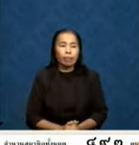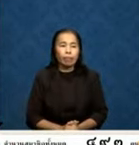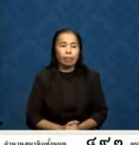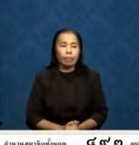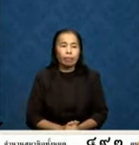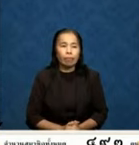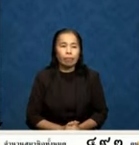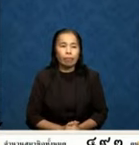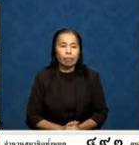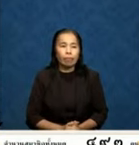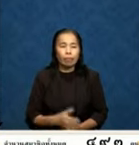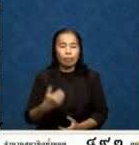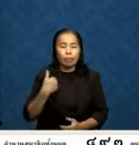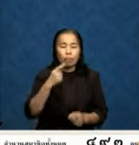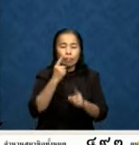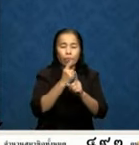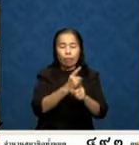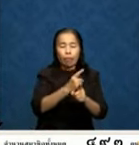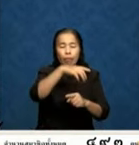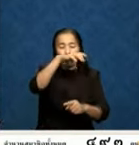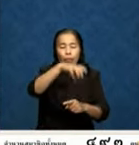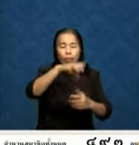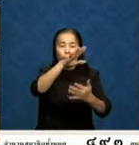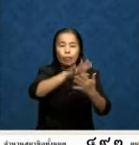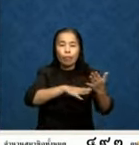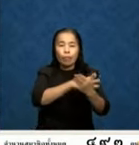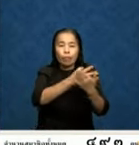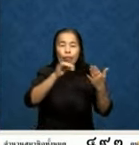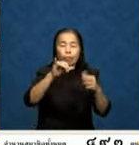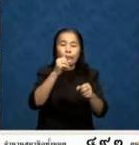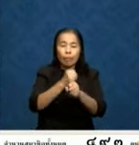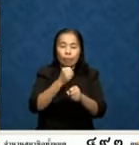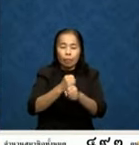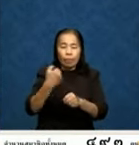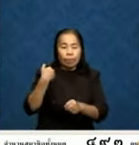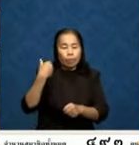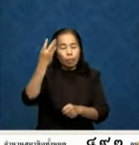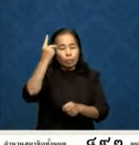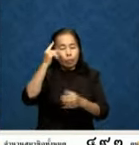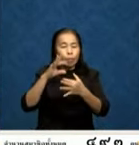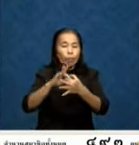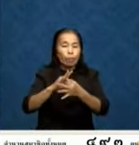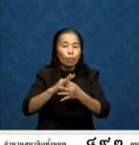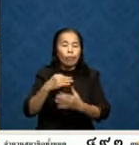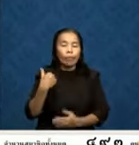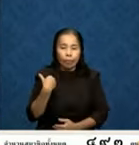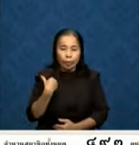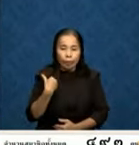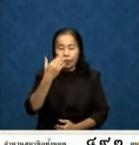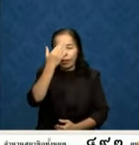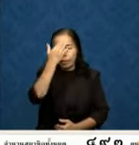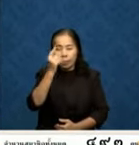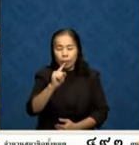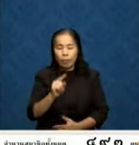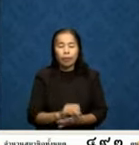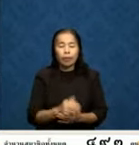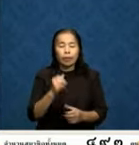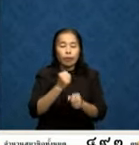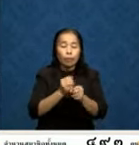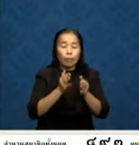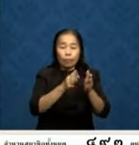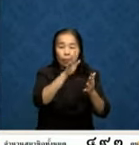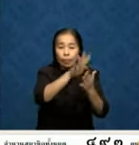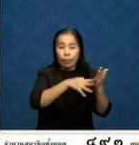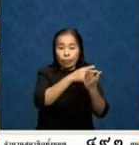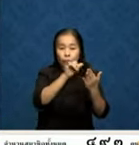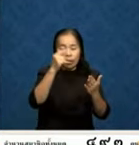างภาคนโยบายเองนะครับก็ให้ความห่วงใยนะครับในเรื่องนี้นะครับจริงๆแล้วก็คือทางภาคนโยบายเองก็มี